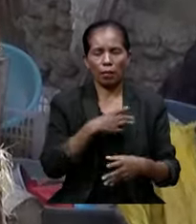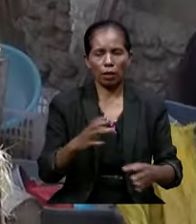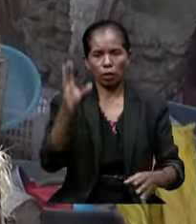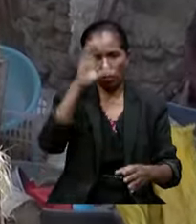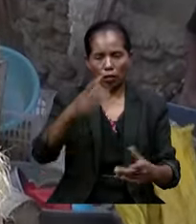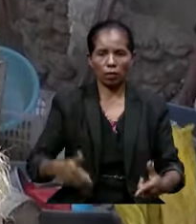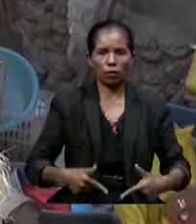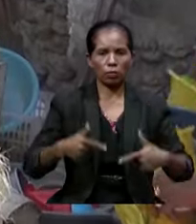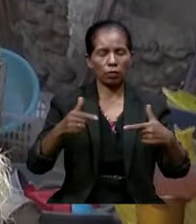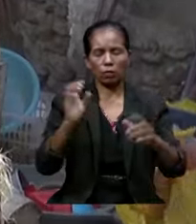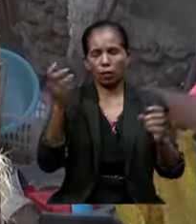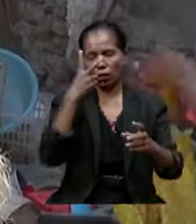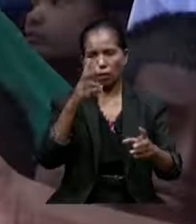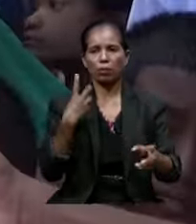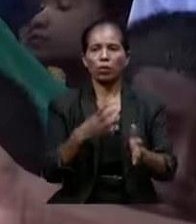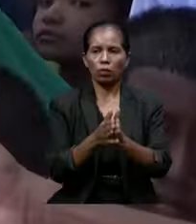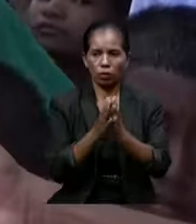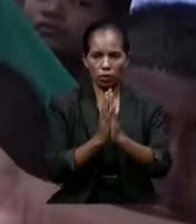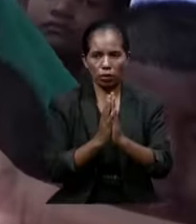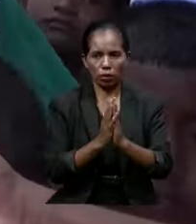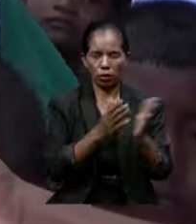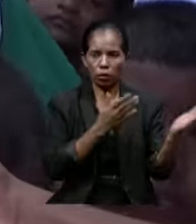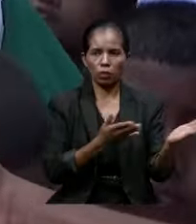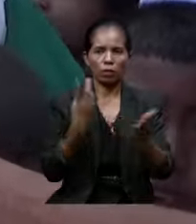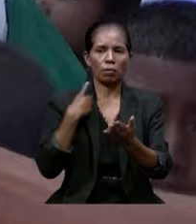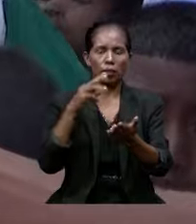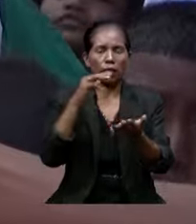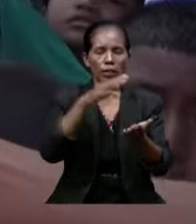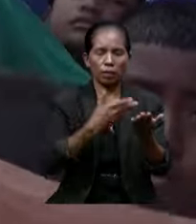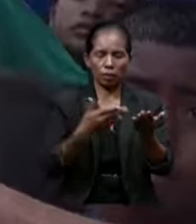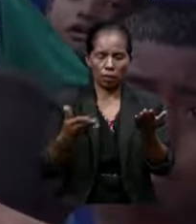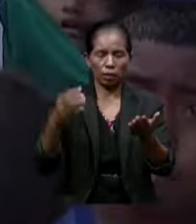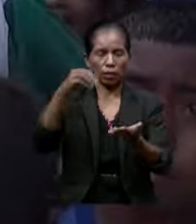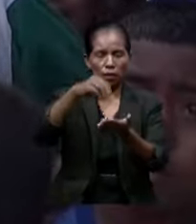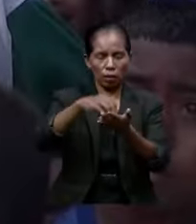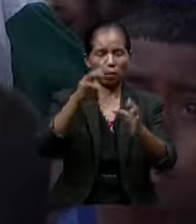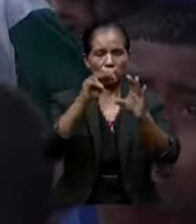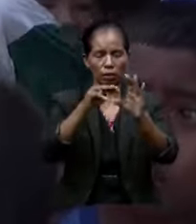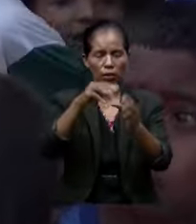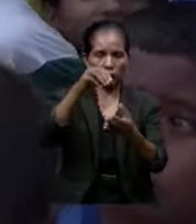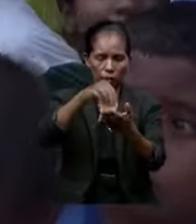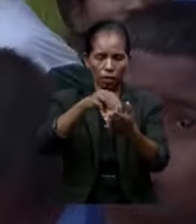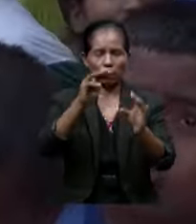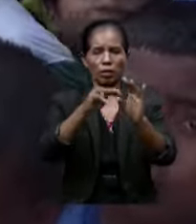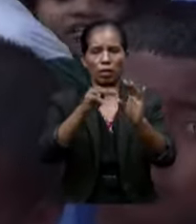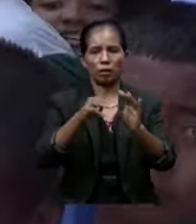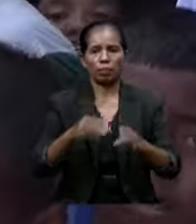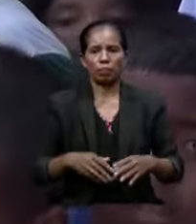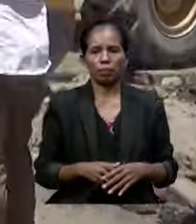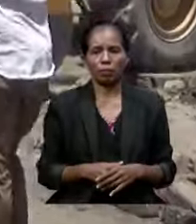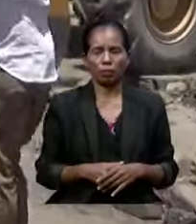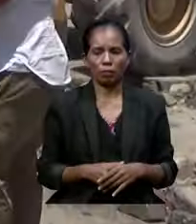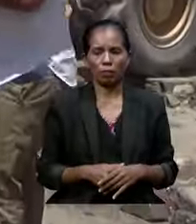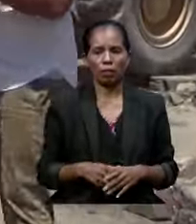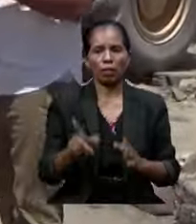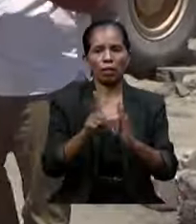mati. Ami usu pra agora tula samba, amnya samba tau merkadu ya. Agora istaru kria merkadu nebe, entau tau ya merkadu. Tuir